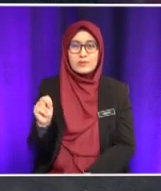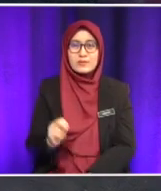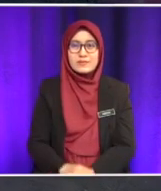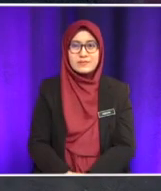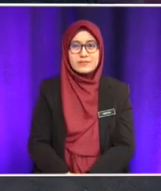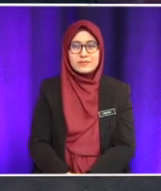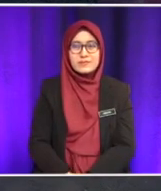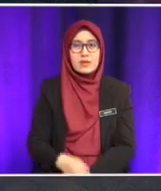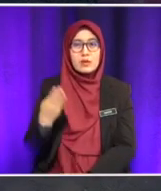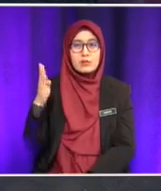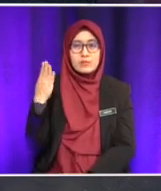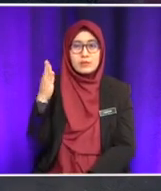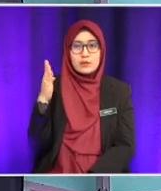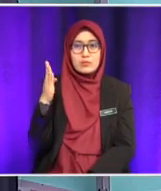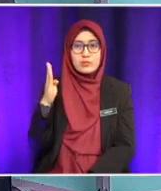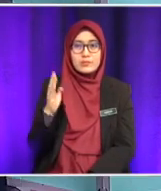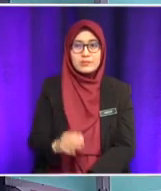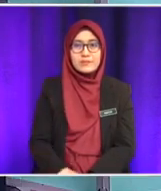biru situ